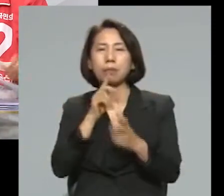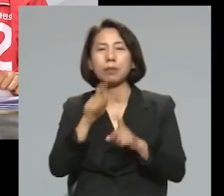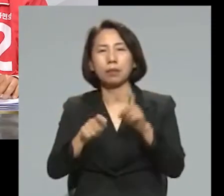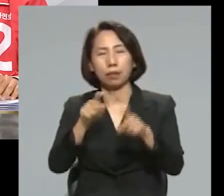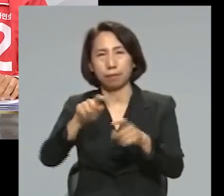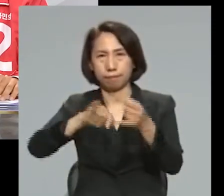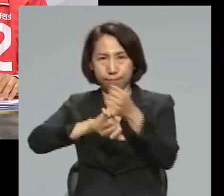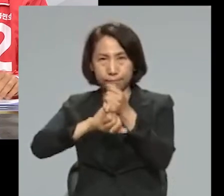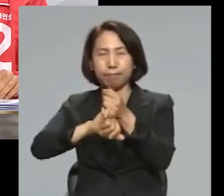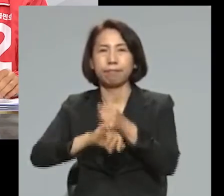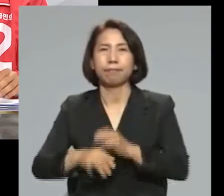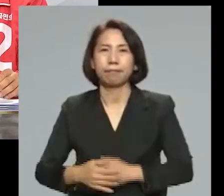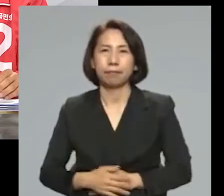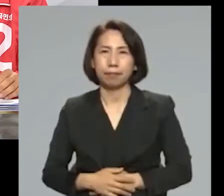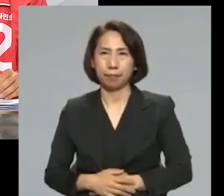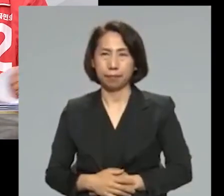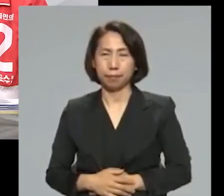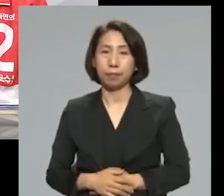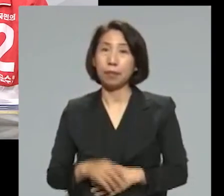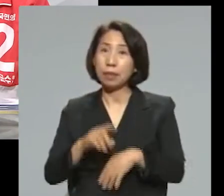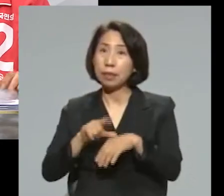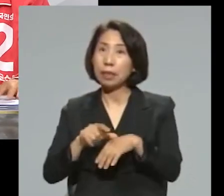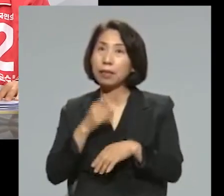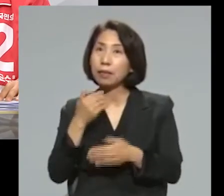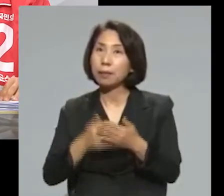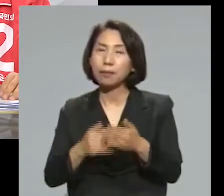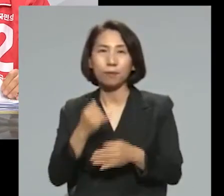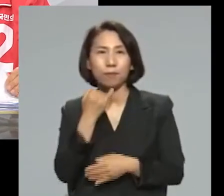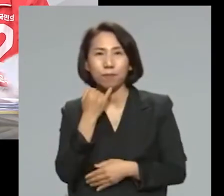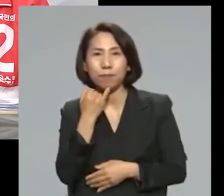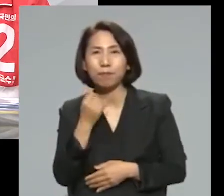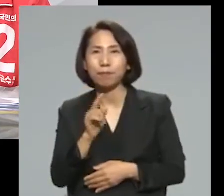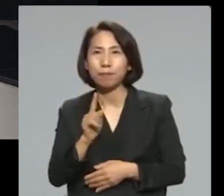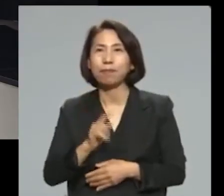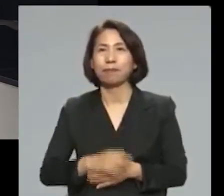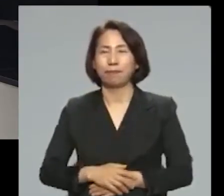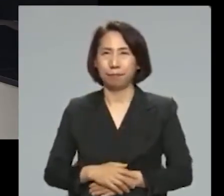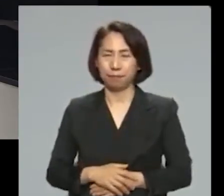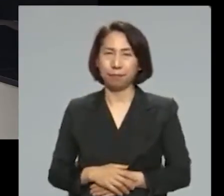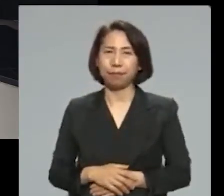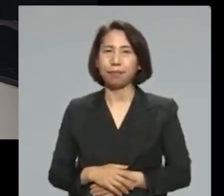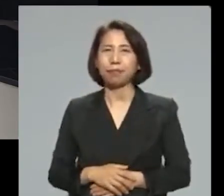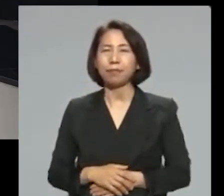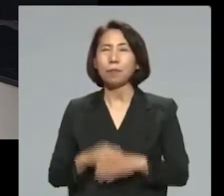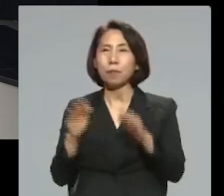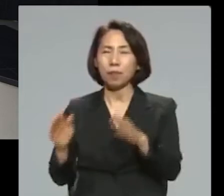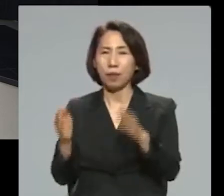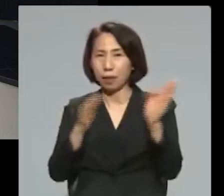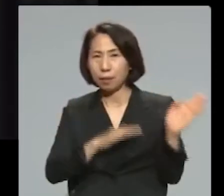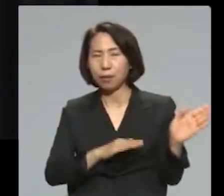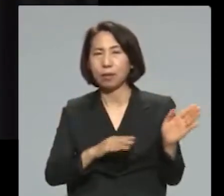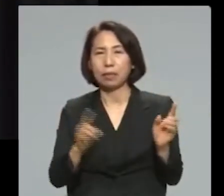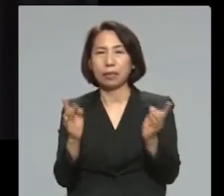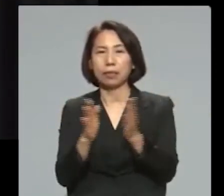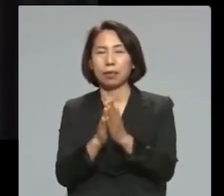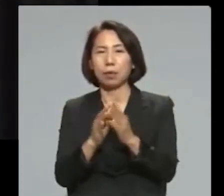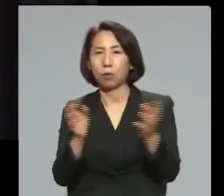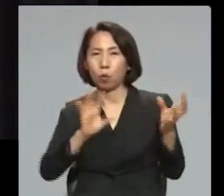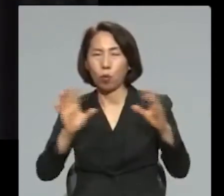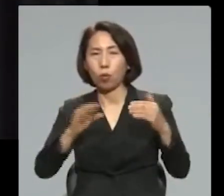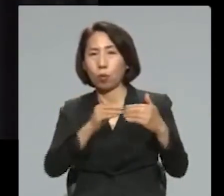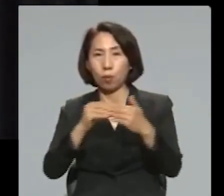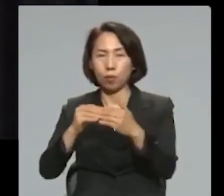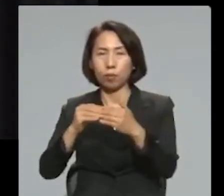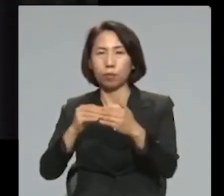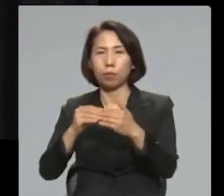하겠습니다. 네, 시간이 조금 남았는데 계속. 예. 네, 좋습니다. 네, 이번에는 후보들이 직접 토론을 진행하는